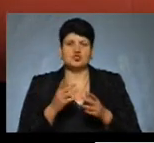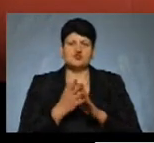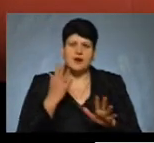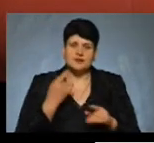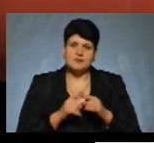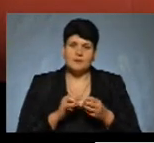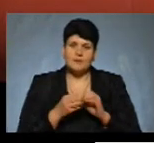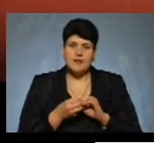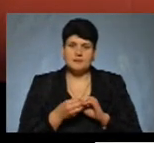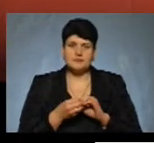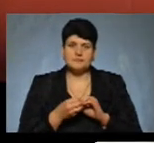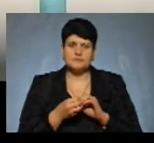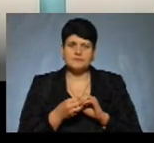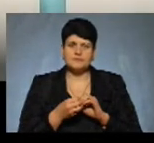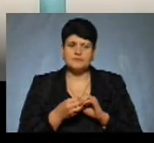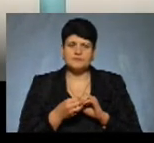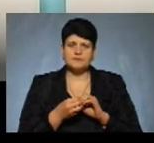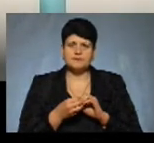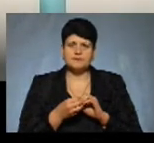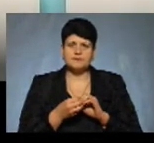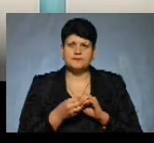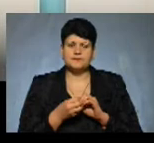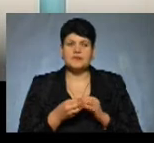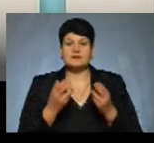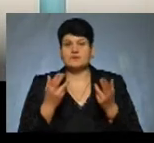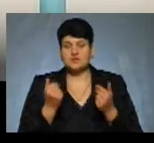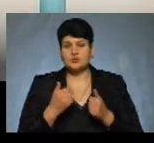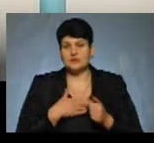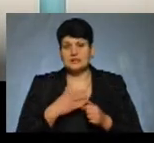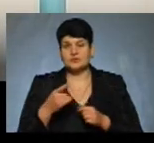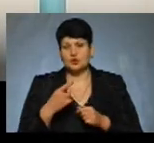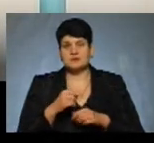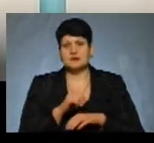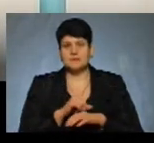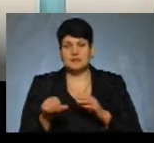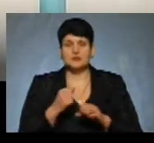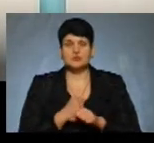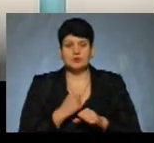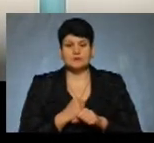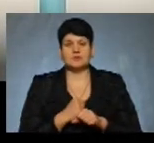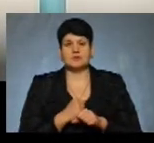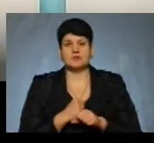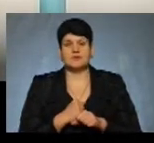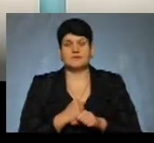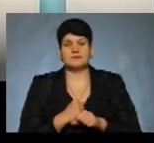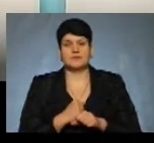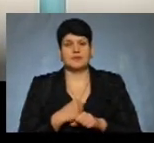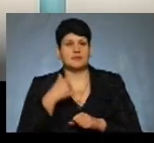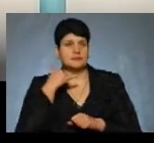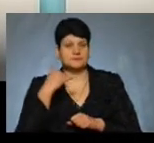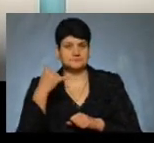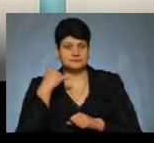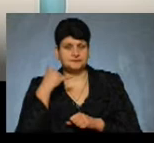проблемою? Звичайно, у нас на Тернопільській митниці сформована гаряча лінія,